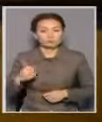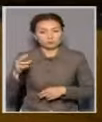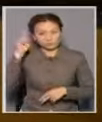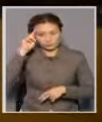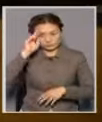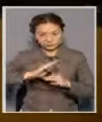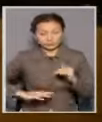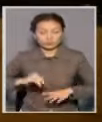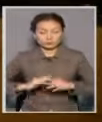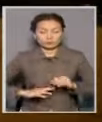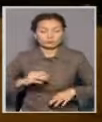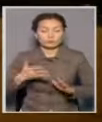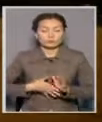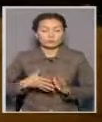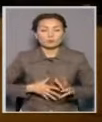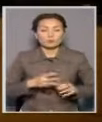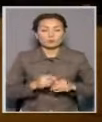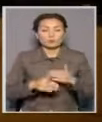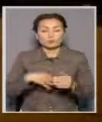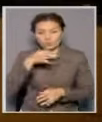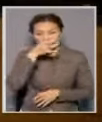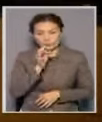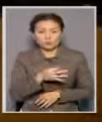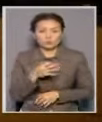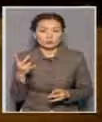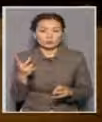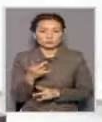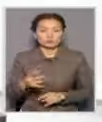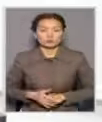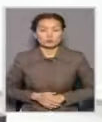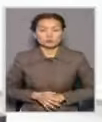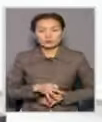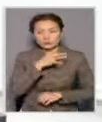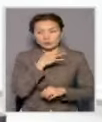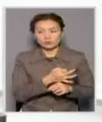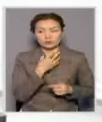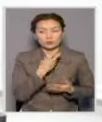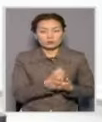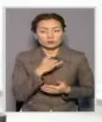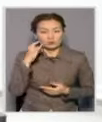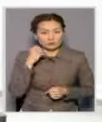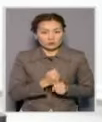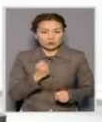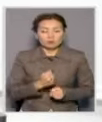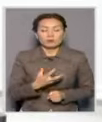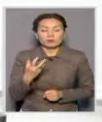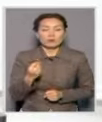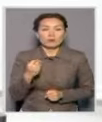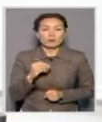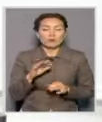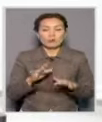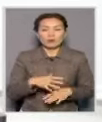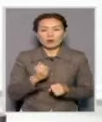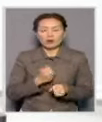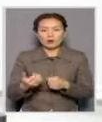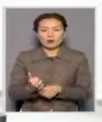и клинические исследования повышение уровня локализации отечественных товаропроизводителей и доли местного